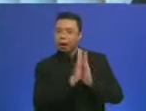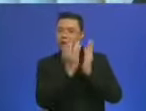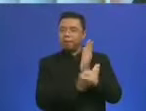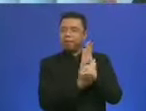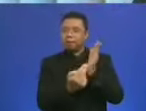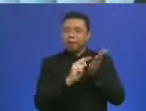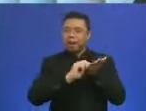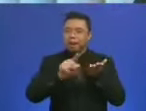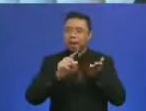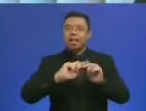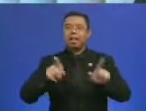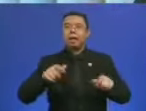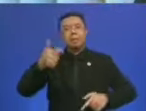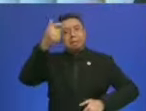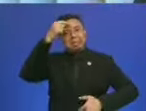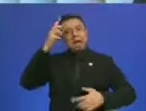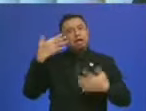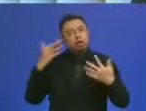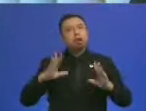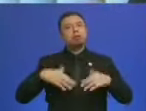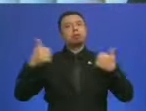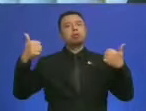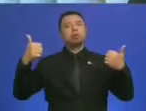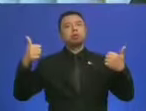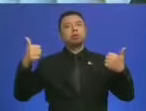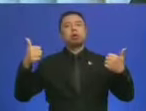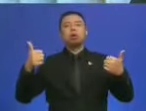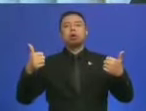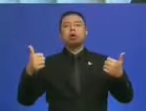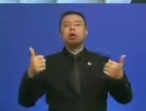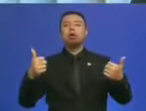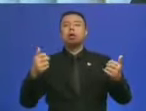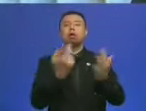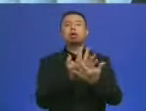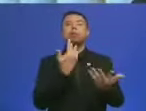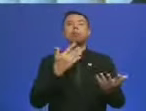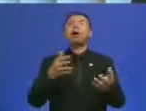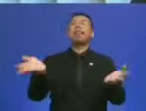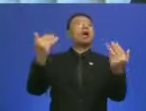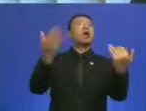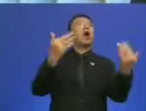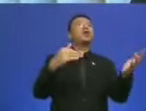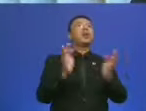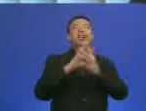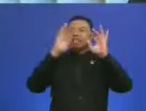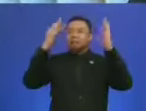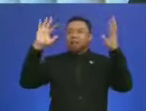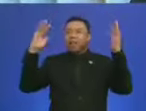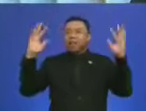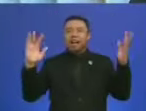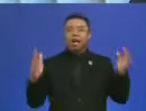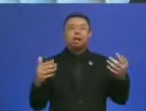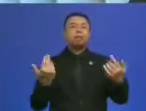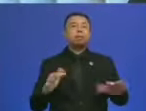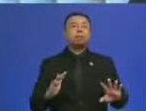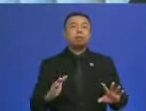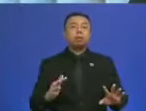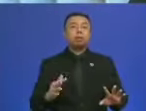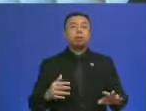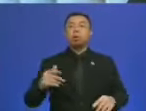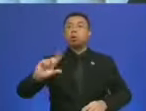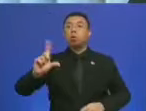tapi yang sakit telah mengalami kesembuhan lalu Jemaat sudah tepuk tangan saudara